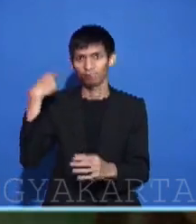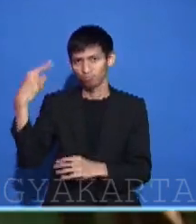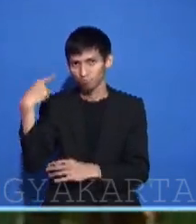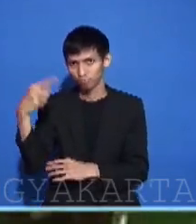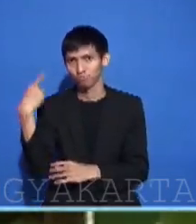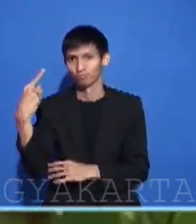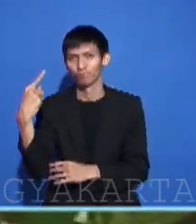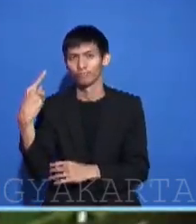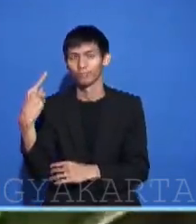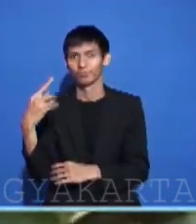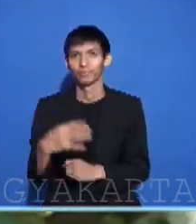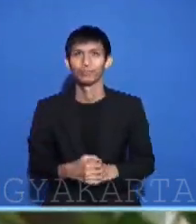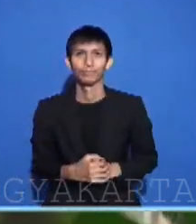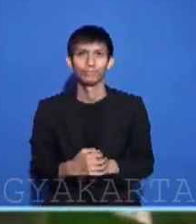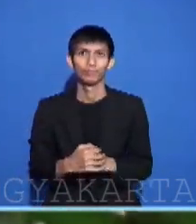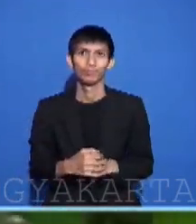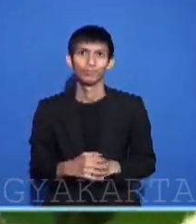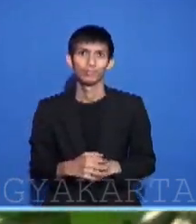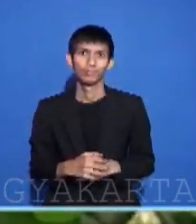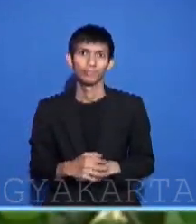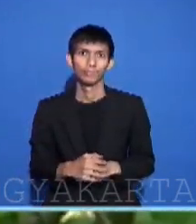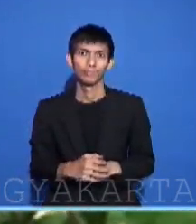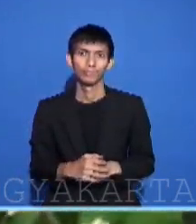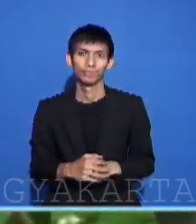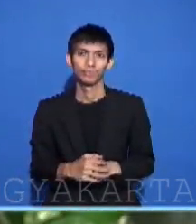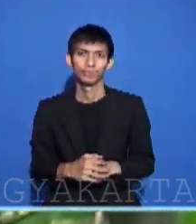lahan konvensional taneman Dadap SP Menik Ugi saget dipun tanem ingunggaling pot